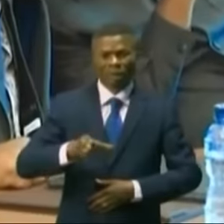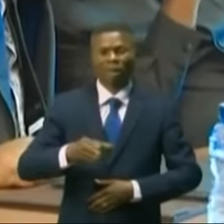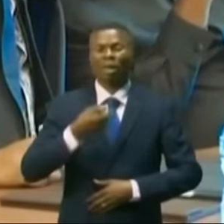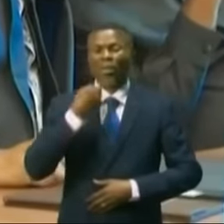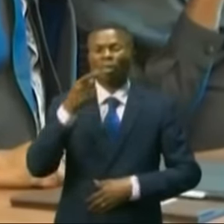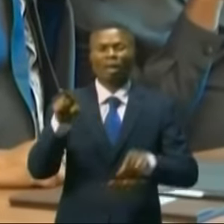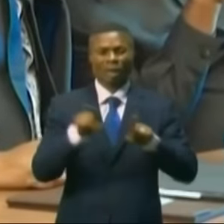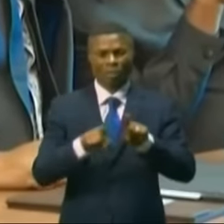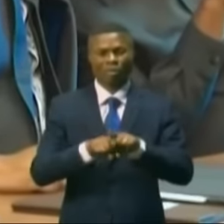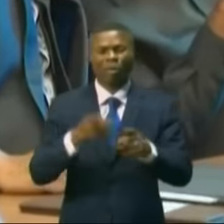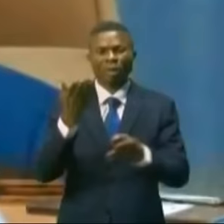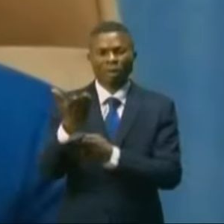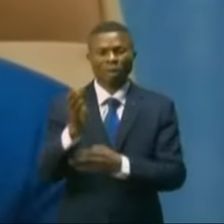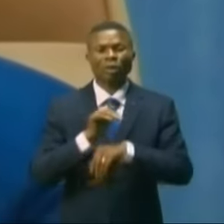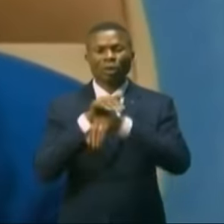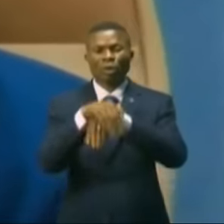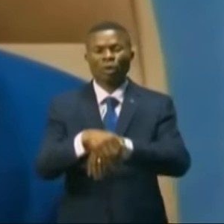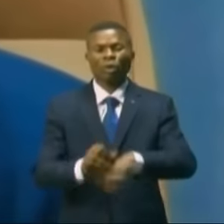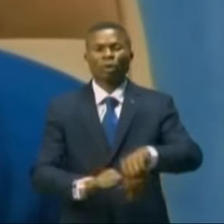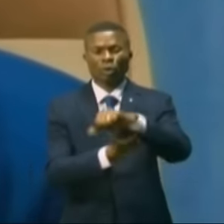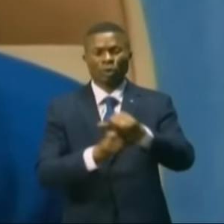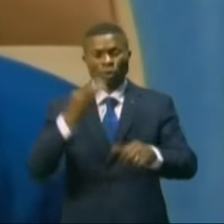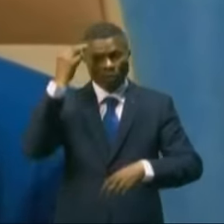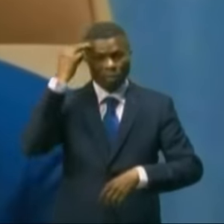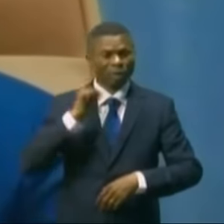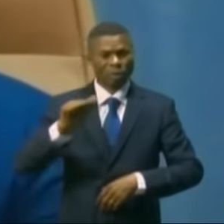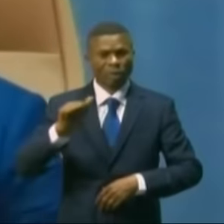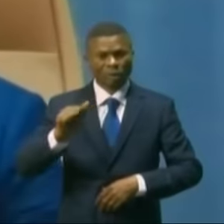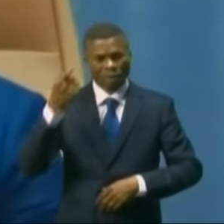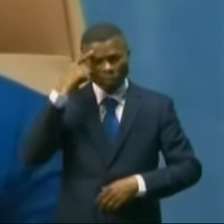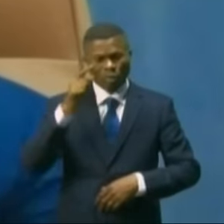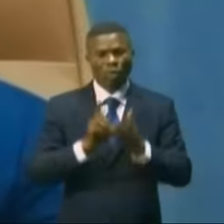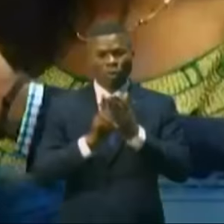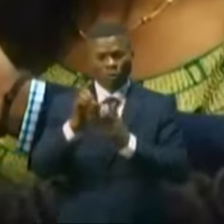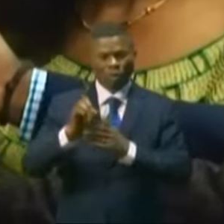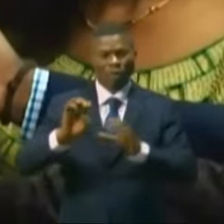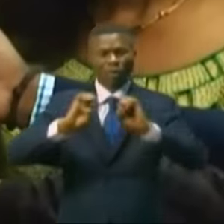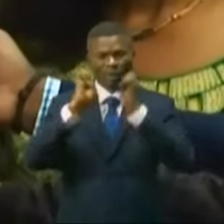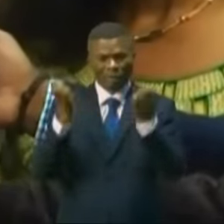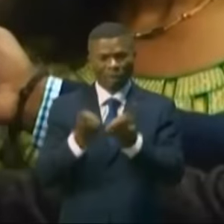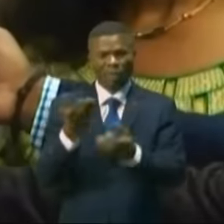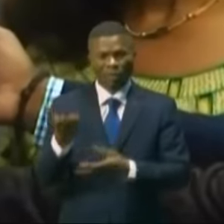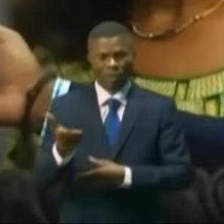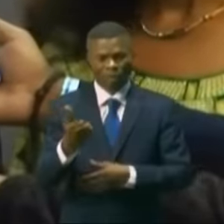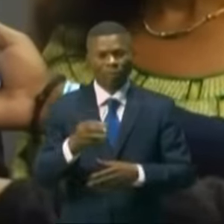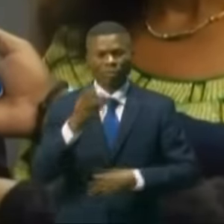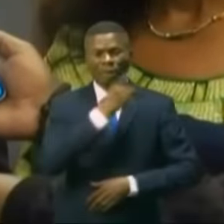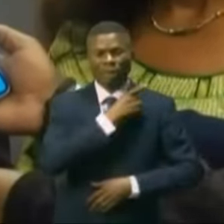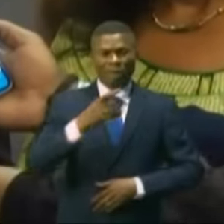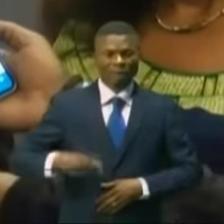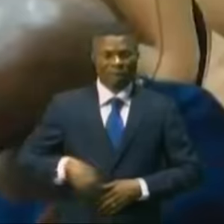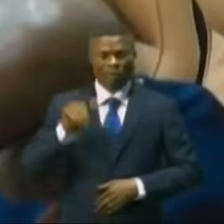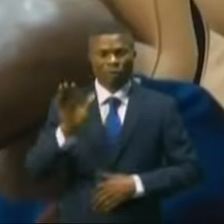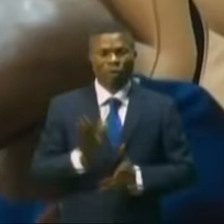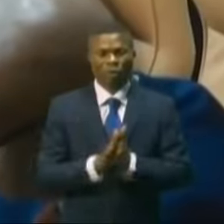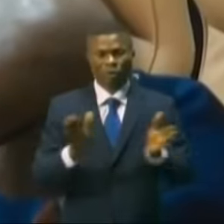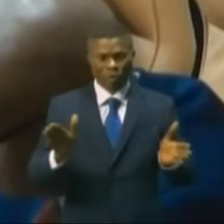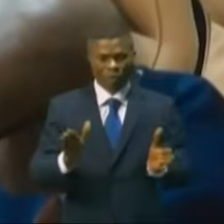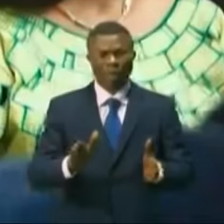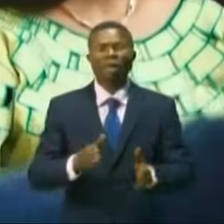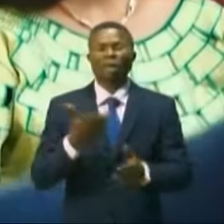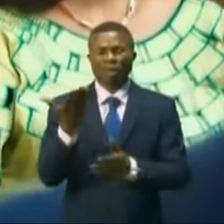démarche sollicitant l'implication du ministre Jean-Lucien Boussa pour le relèvement de cette entreprise. David Chilumba, directeur général, croit en